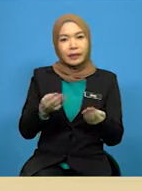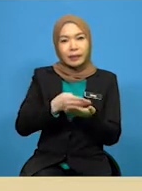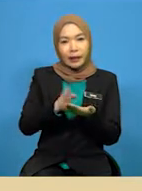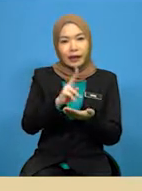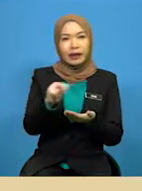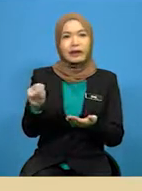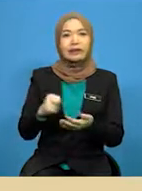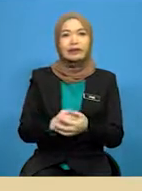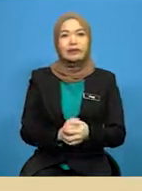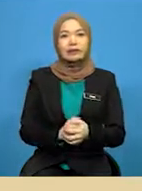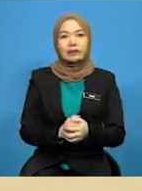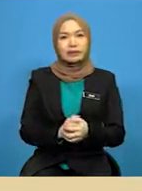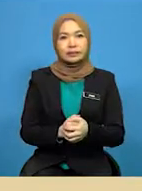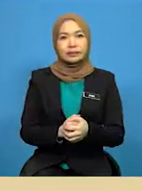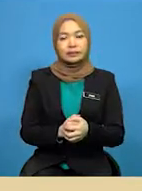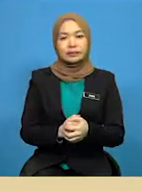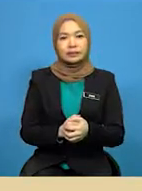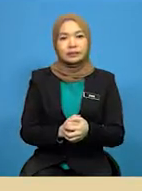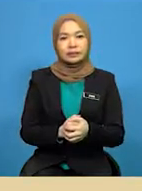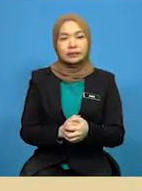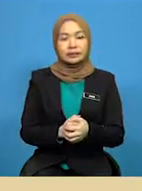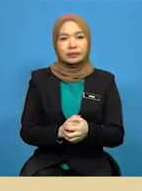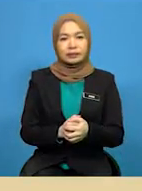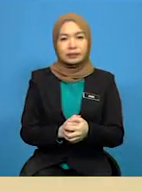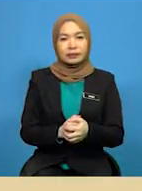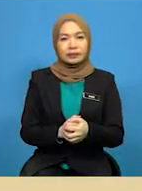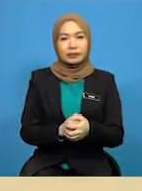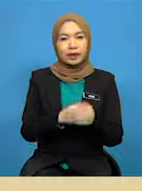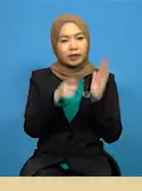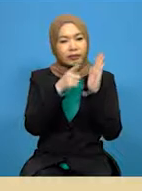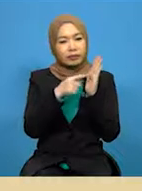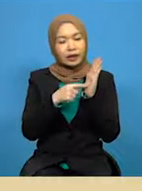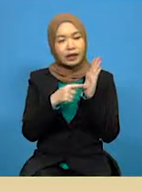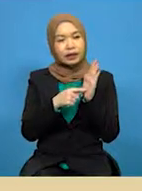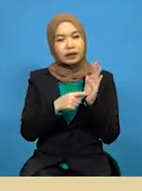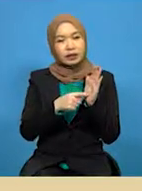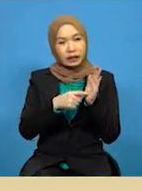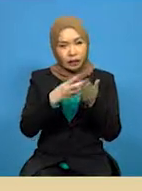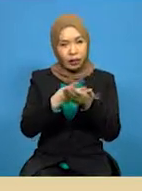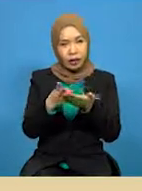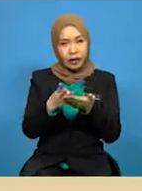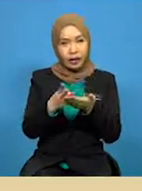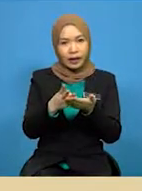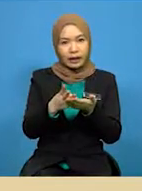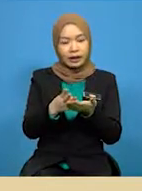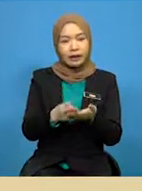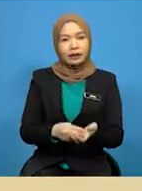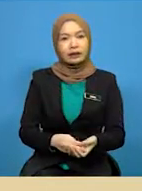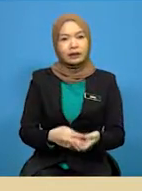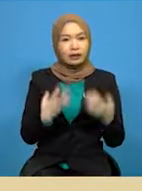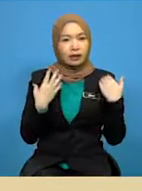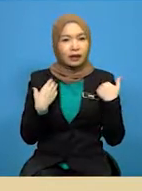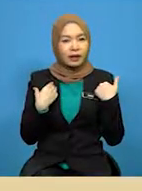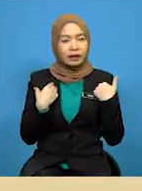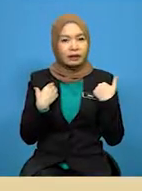itu adalah suatu penyata kewangan yang merekodkan jenis nilai urus niaga dan aliran